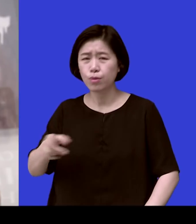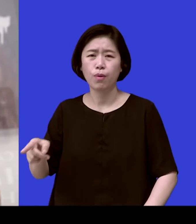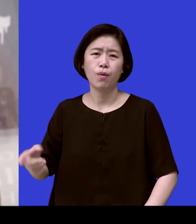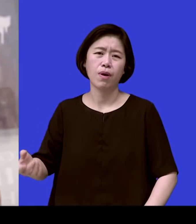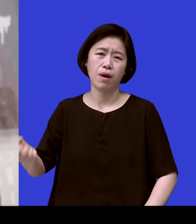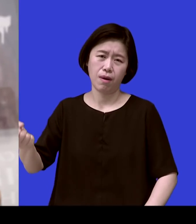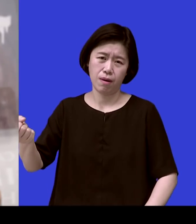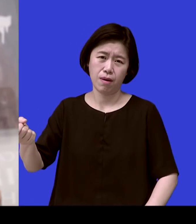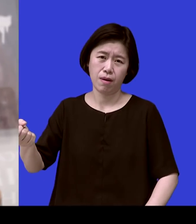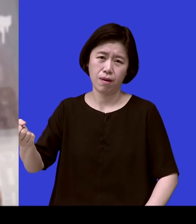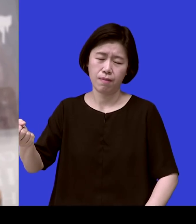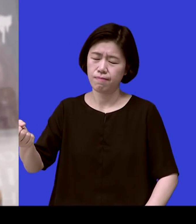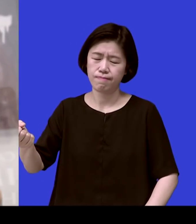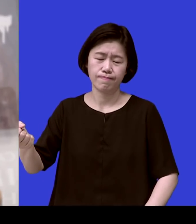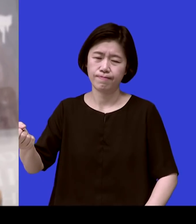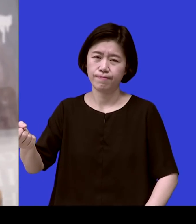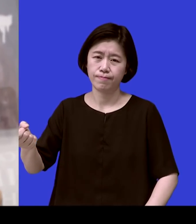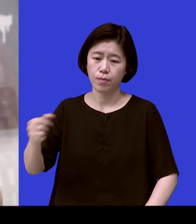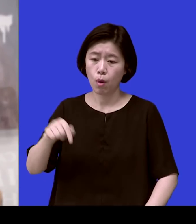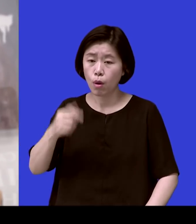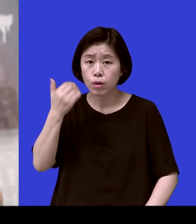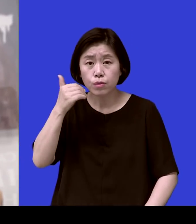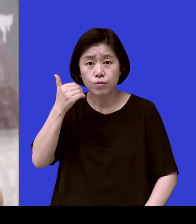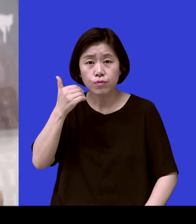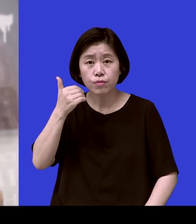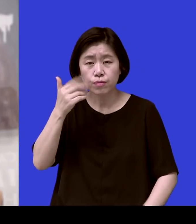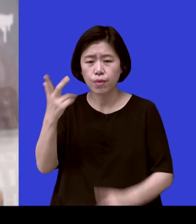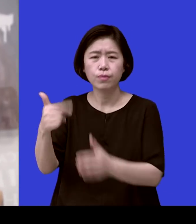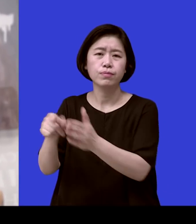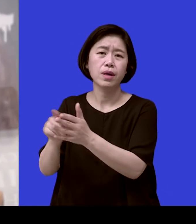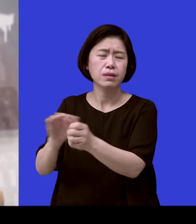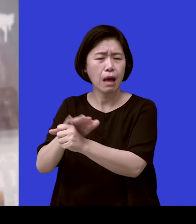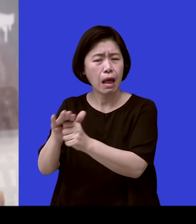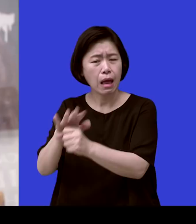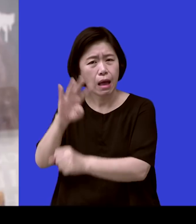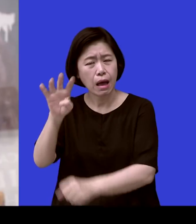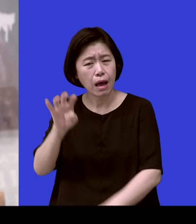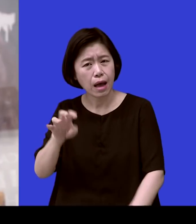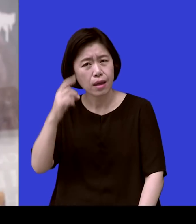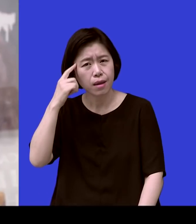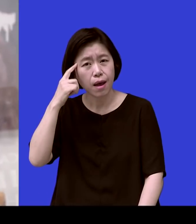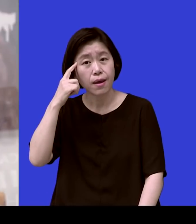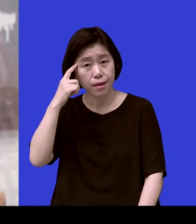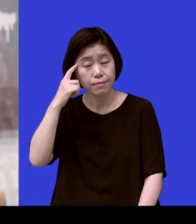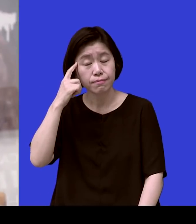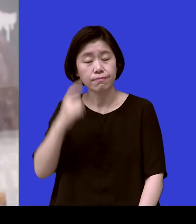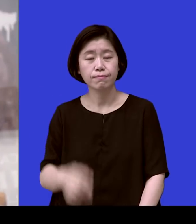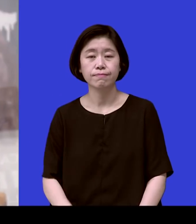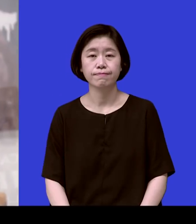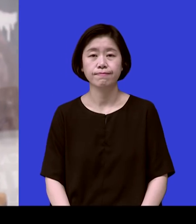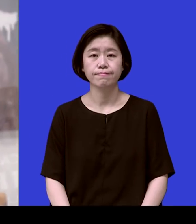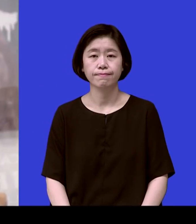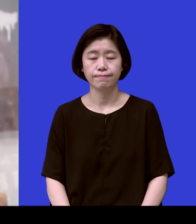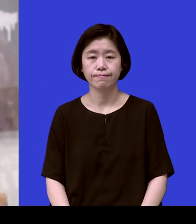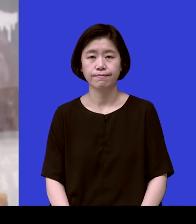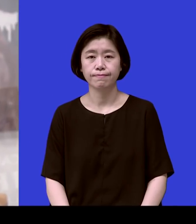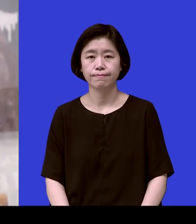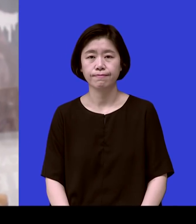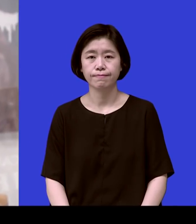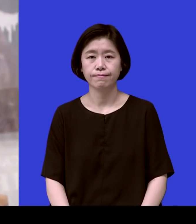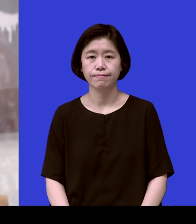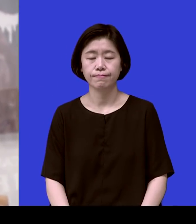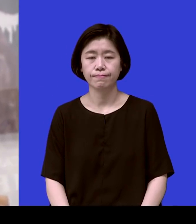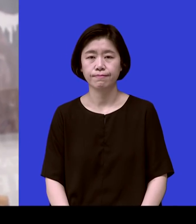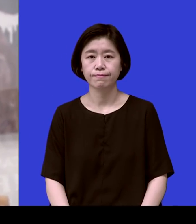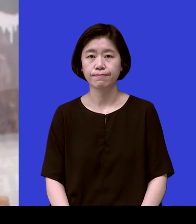이기적인 사랑은 안 되겠다. 그러면서 마음을 꽤 추스리게 되었어요. 첫날.